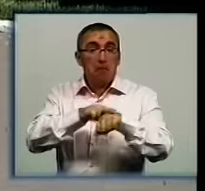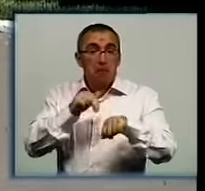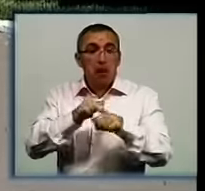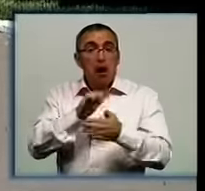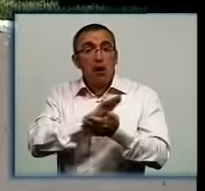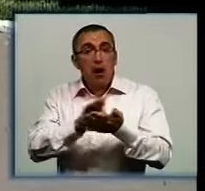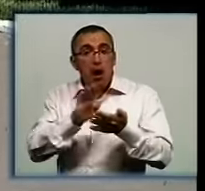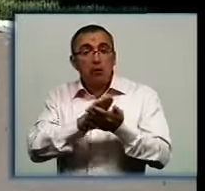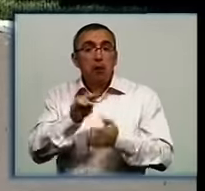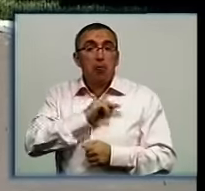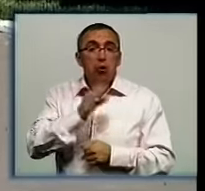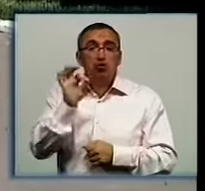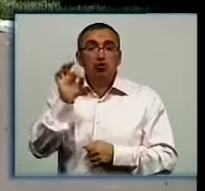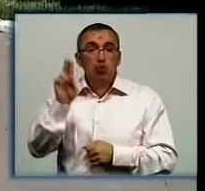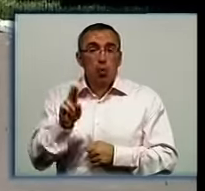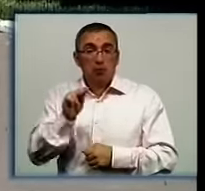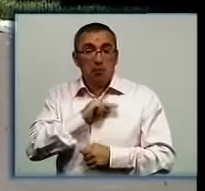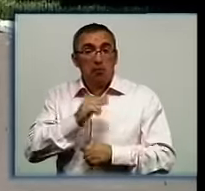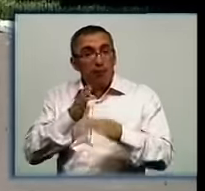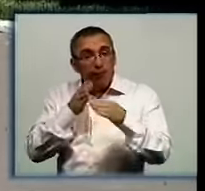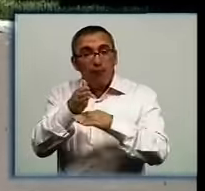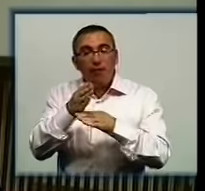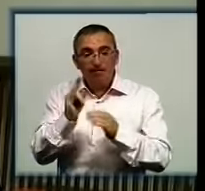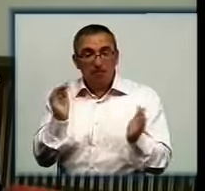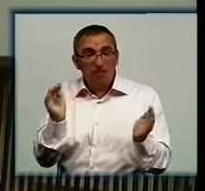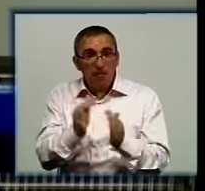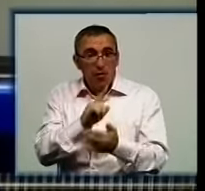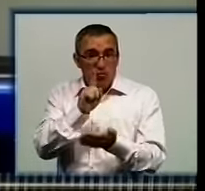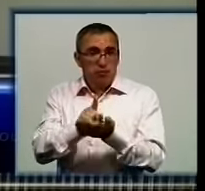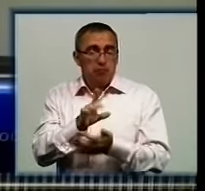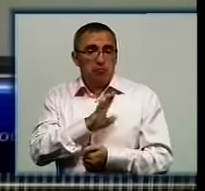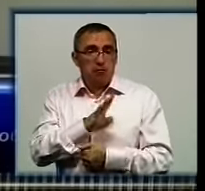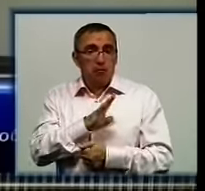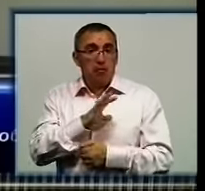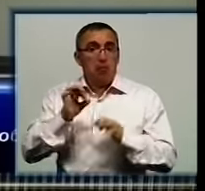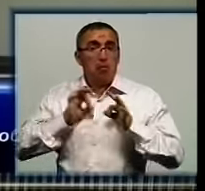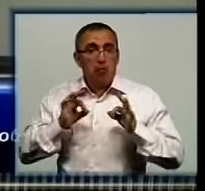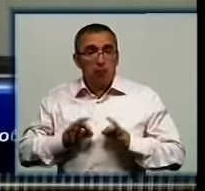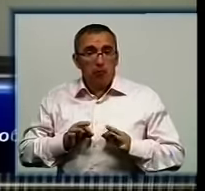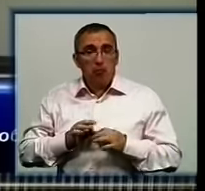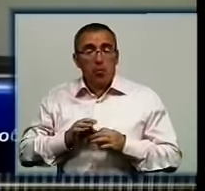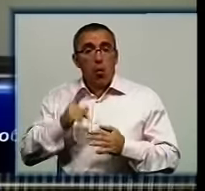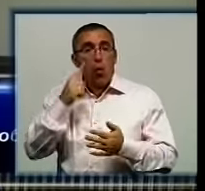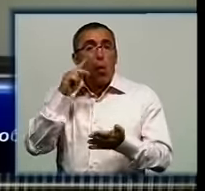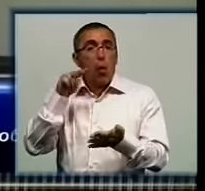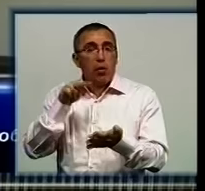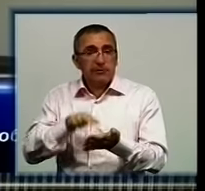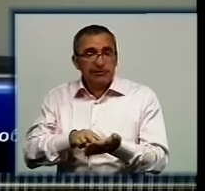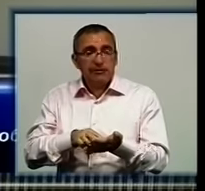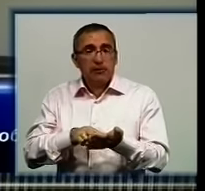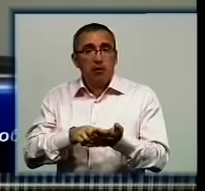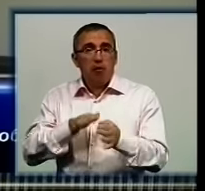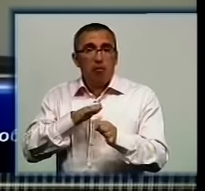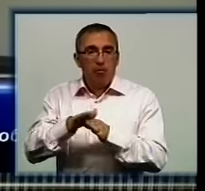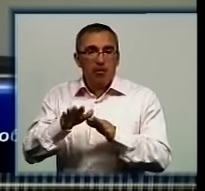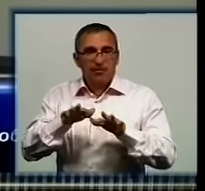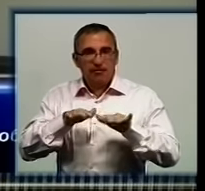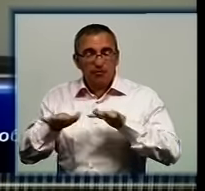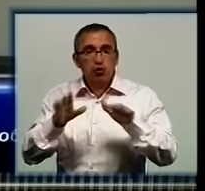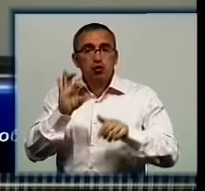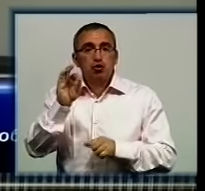роботи соцпрацівників, які мали навідуватись до немовляти. Прокуратурою області одночасно надається оцінка повноті вжитих заходів з боку